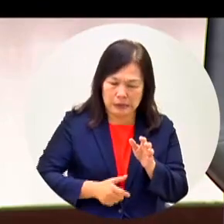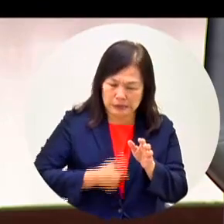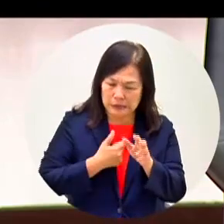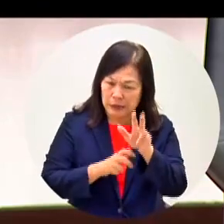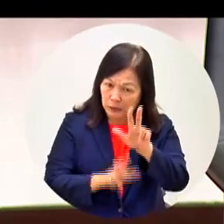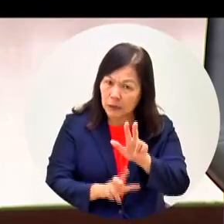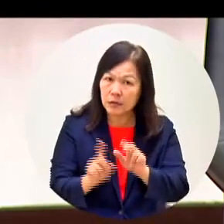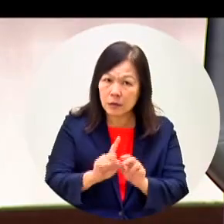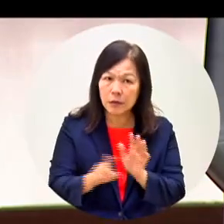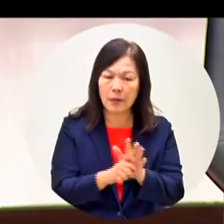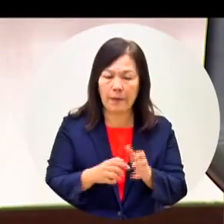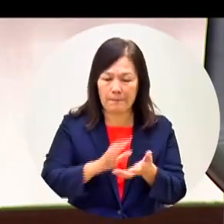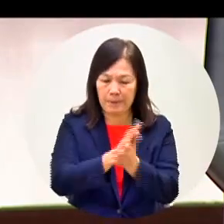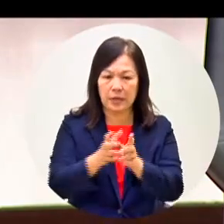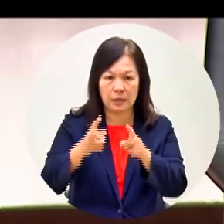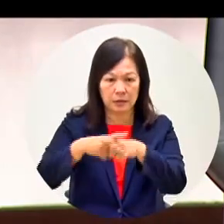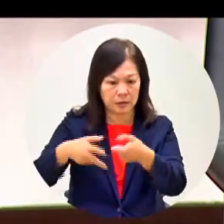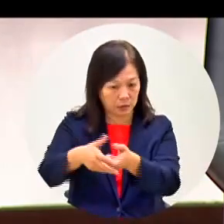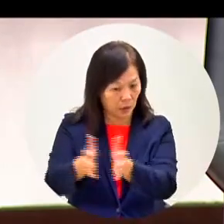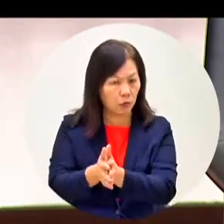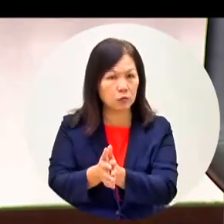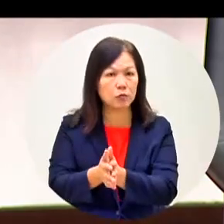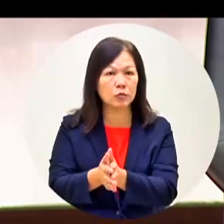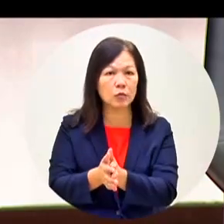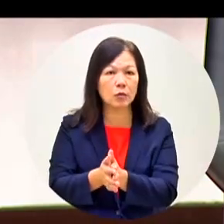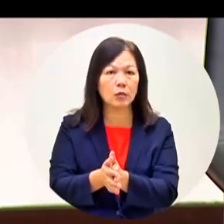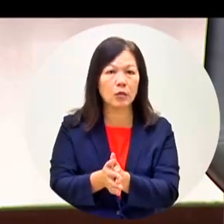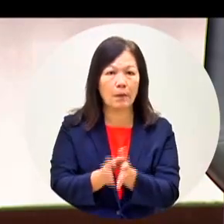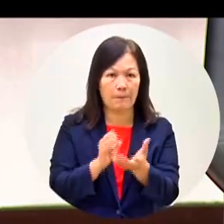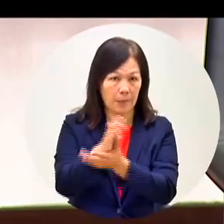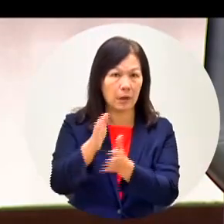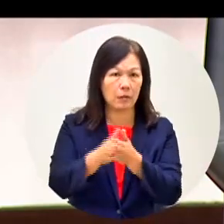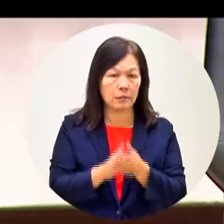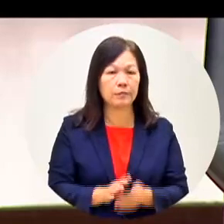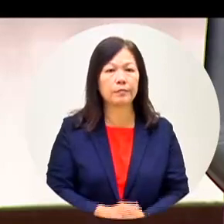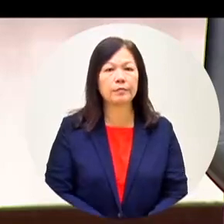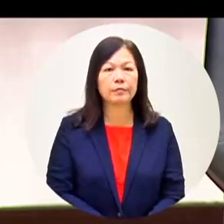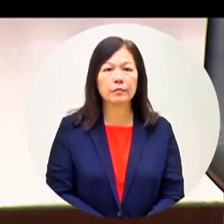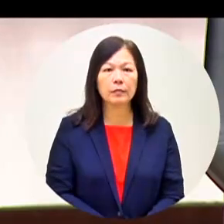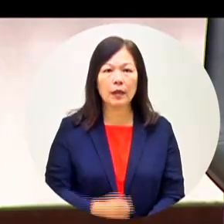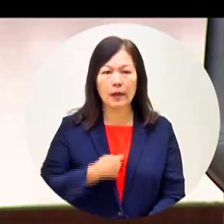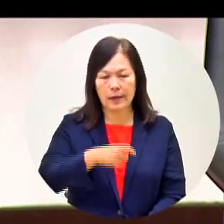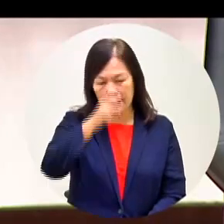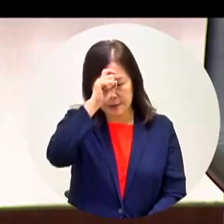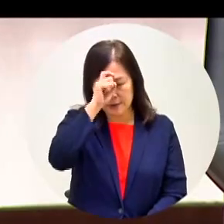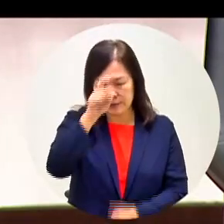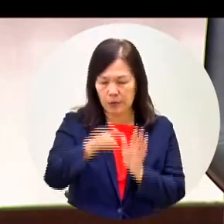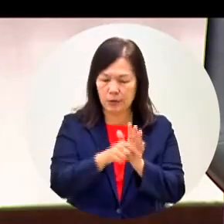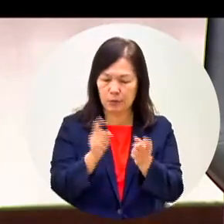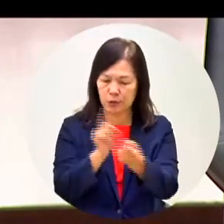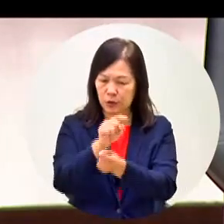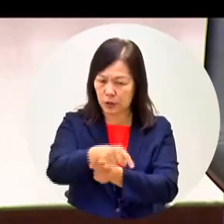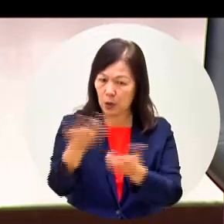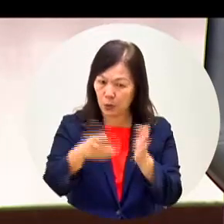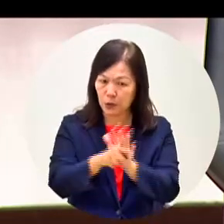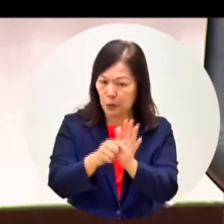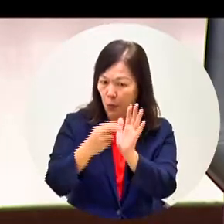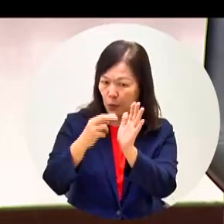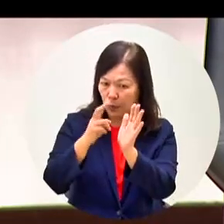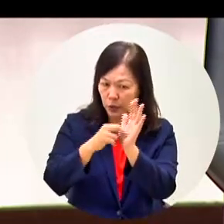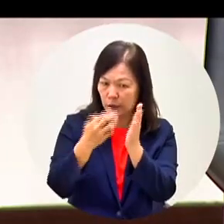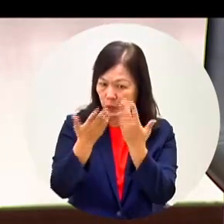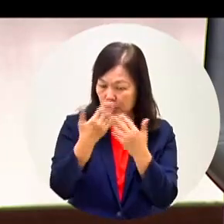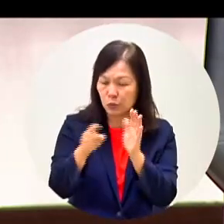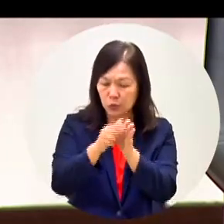父案的专案报告，那我们也希望赶快早日厘清当中到底有哪些的问题，然后把真相还给高